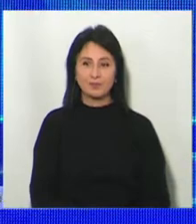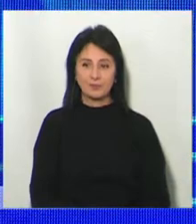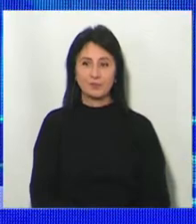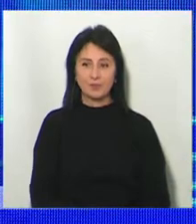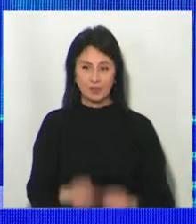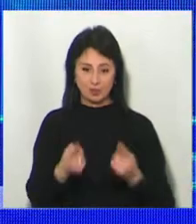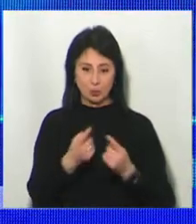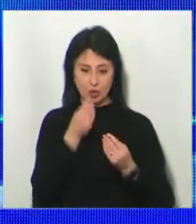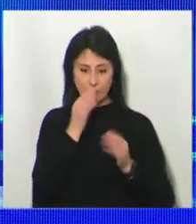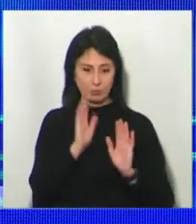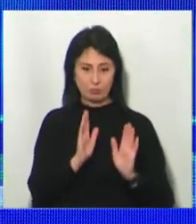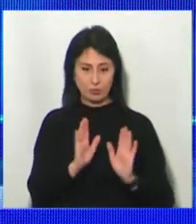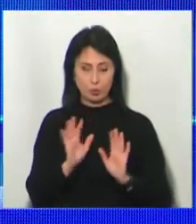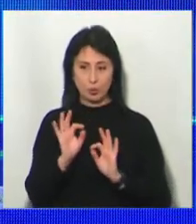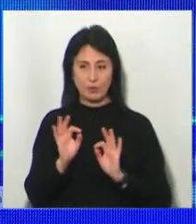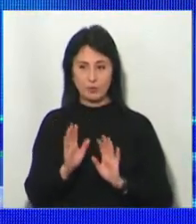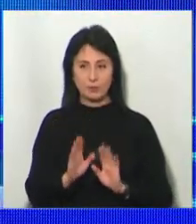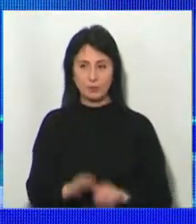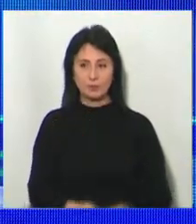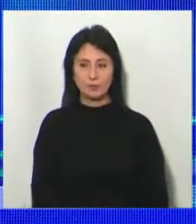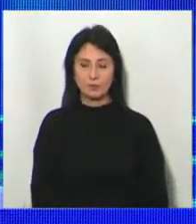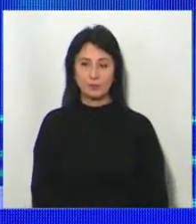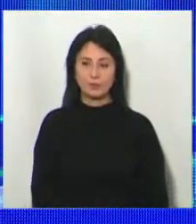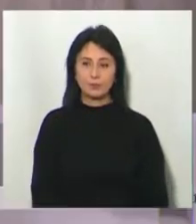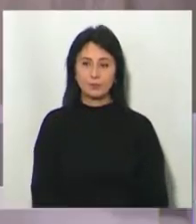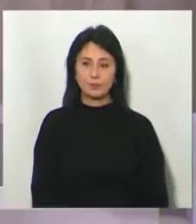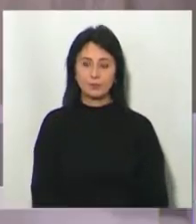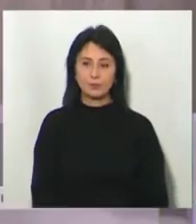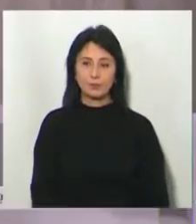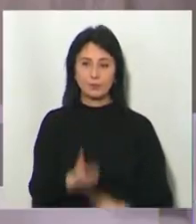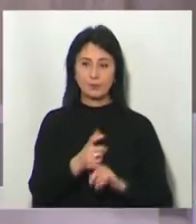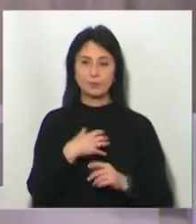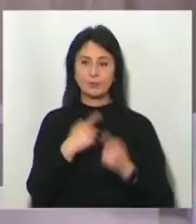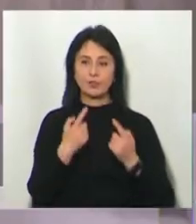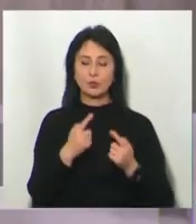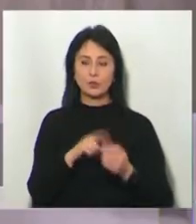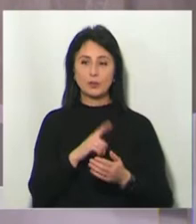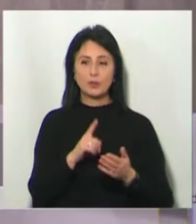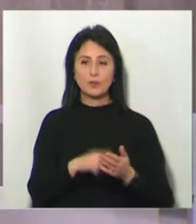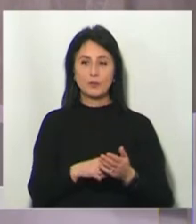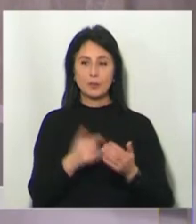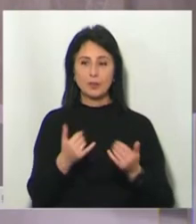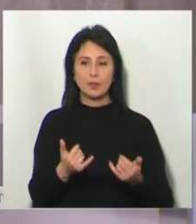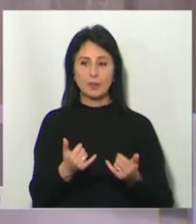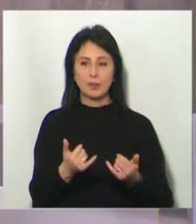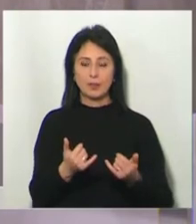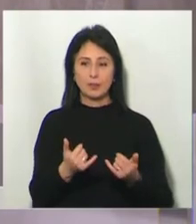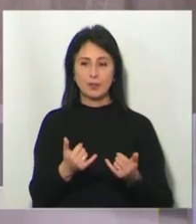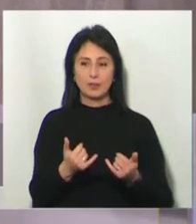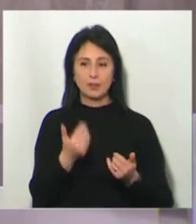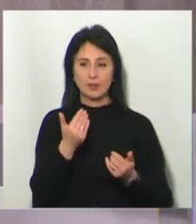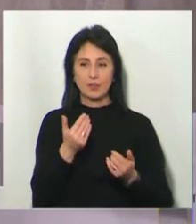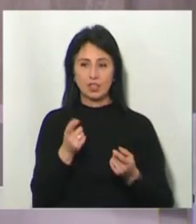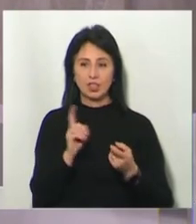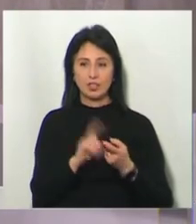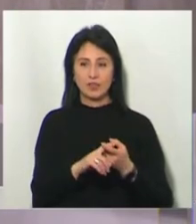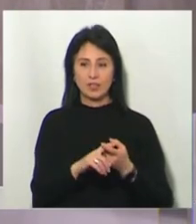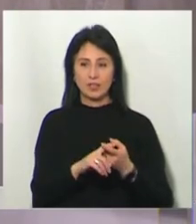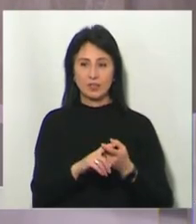ასევე, რომ ჩვეულებრივი საყოფაცხოვრებო შაქარიც არის. Დია. Და ძალიან მნიშვნელოვანი საკითხი, რომელსაც ახლა თქვენ